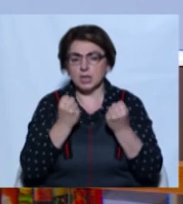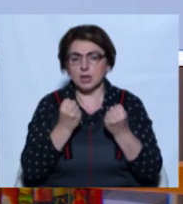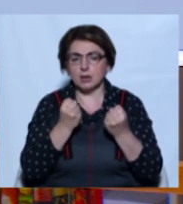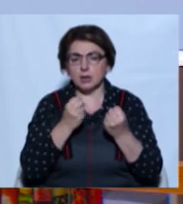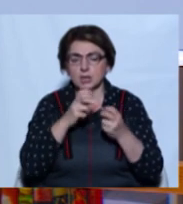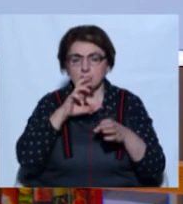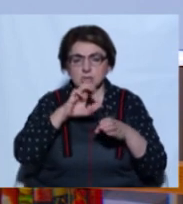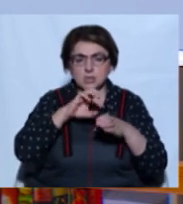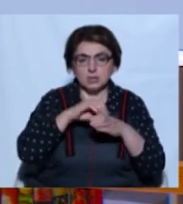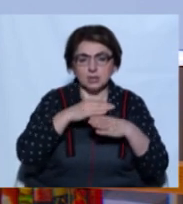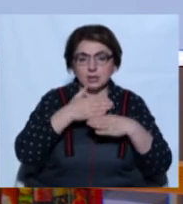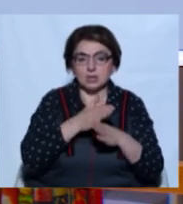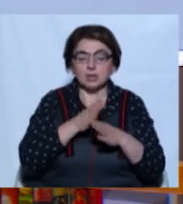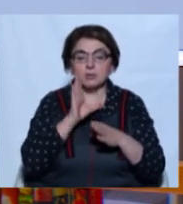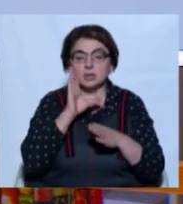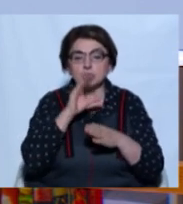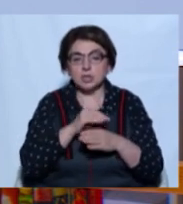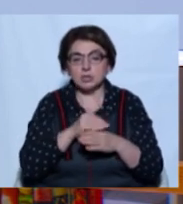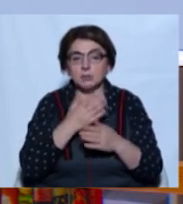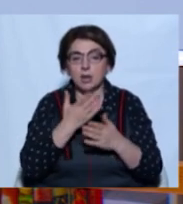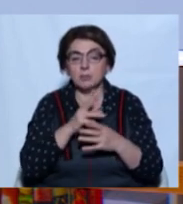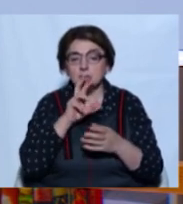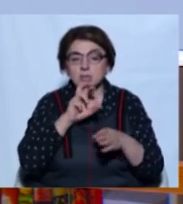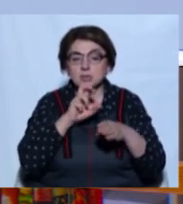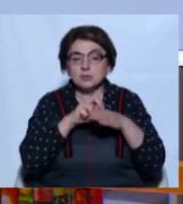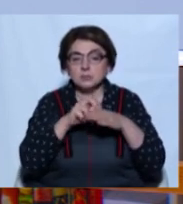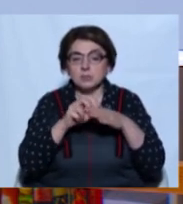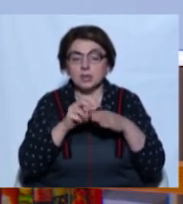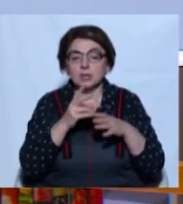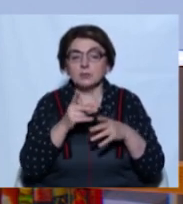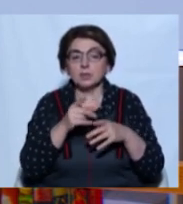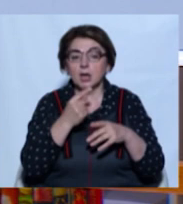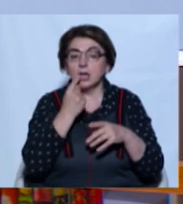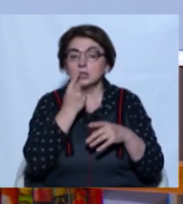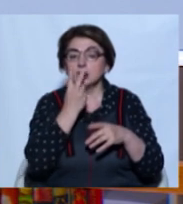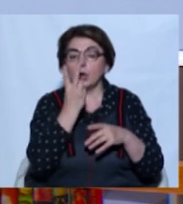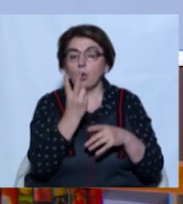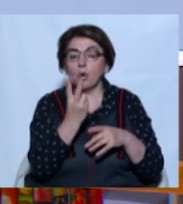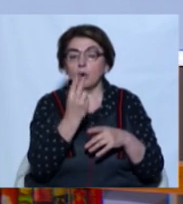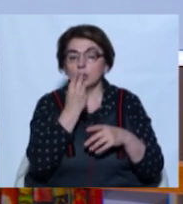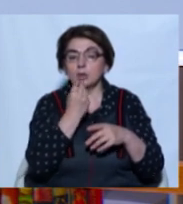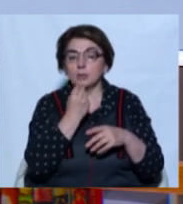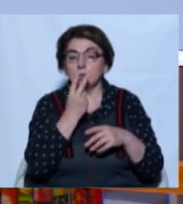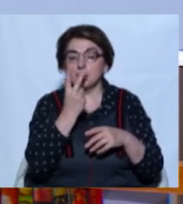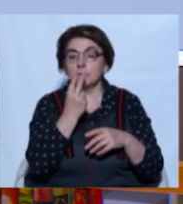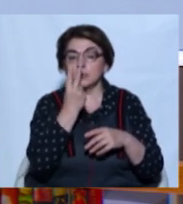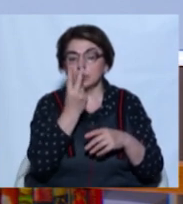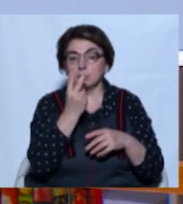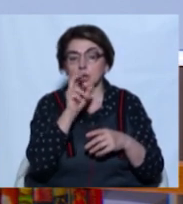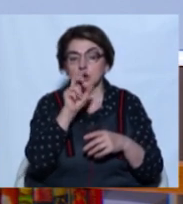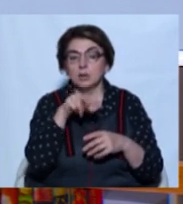მის გატეხვასაც შეძლებდა, ხო? ამისათვის მღრღნელებს სწორედ წინა ორი კბილი, ერთი წყვილი კბილი